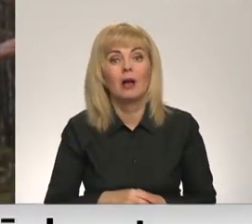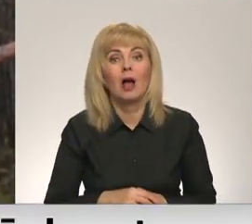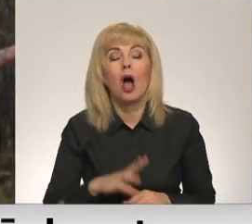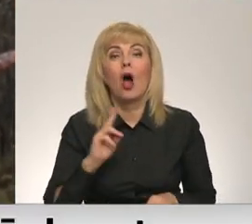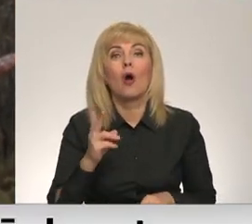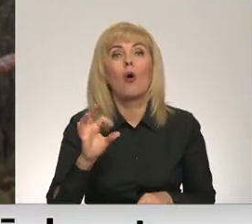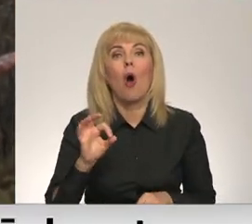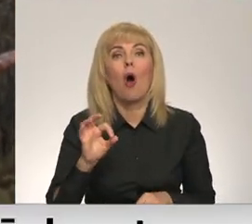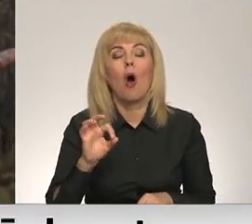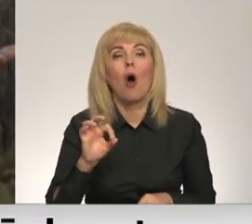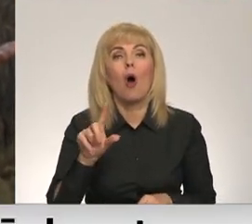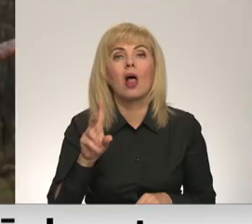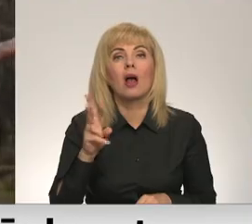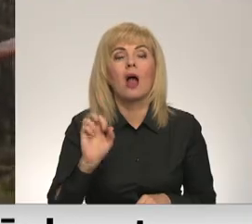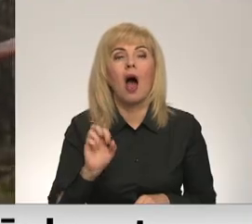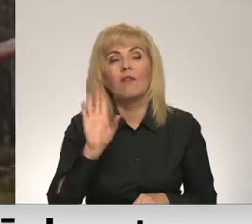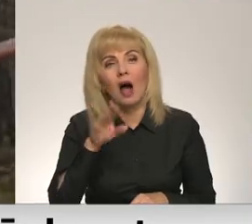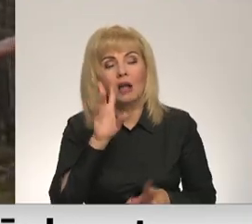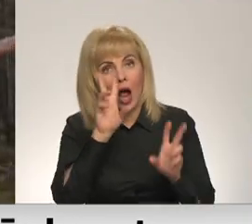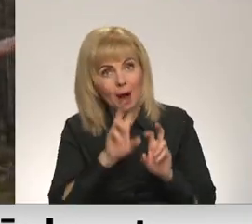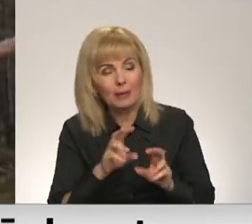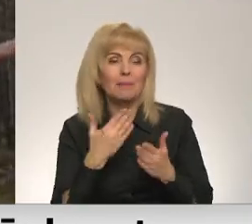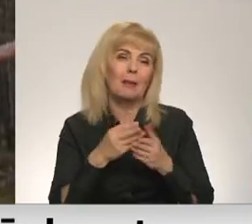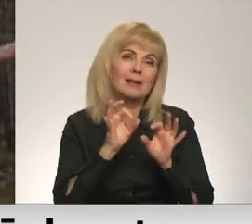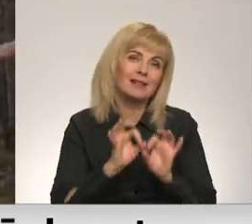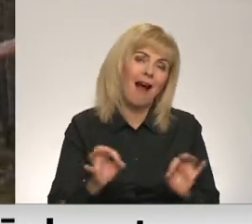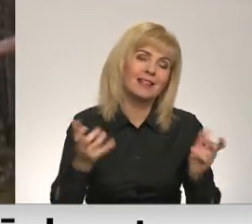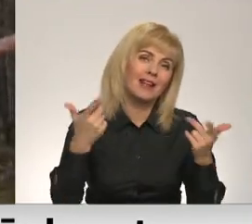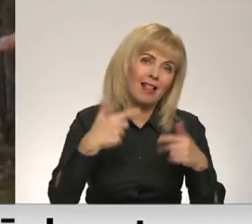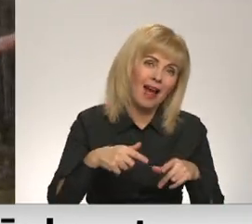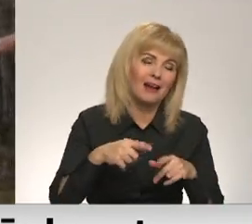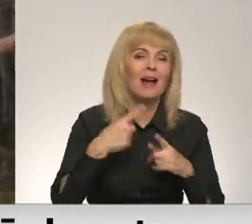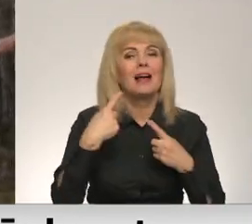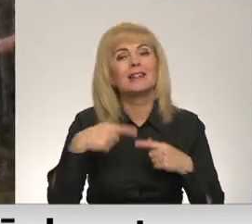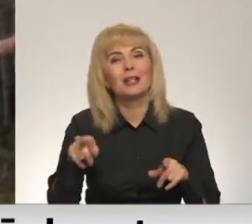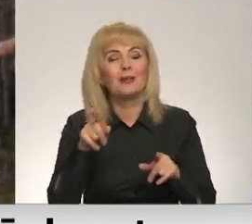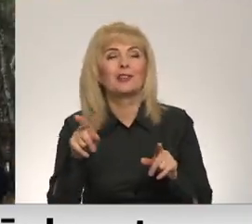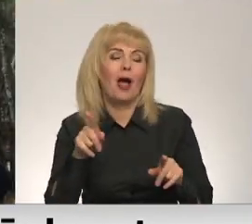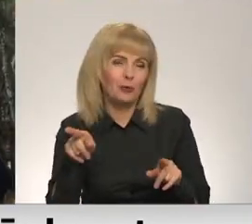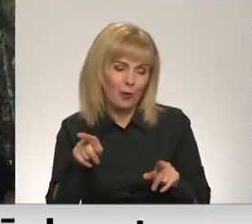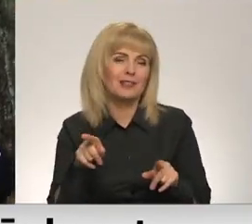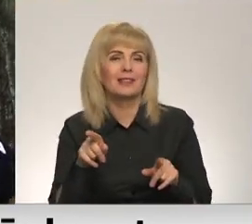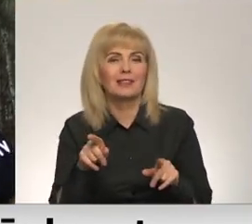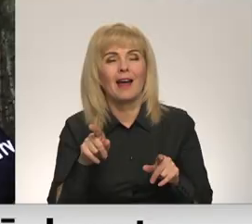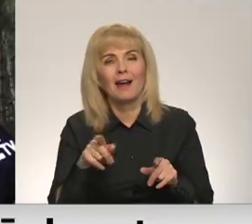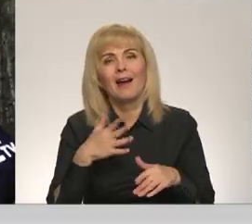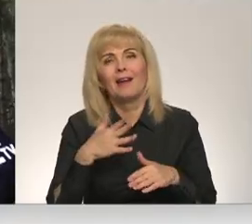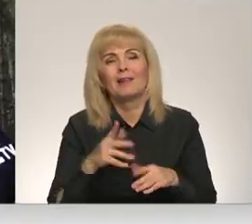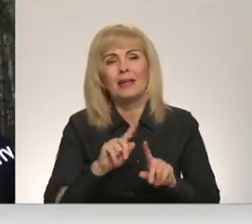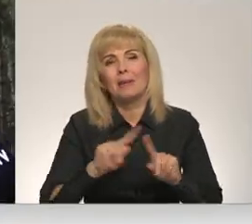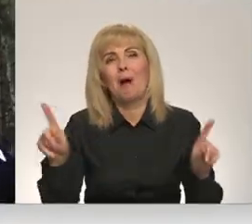Kolku jau vispār var apmeklēt tikai vai nu ļoti skaistā laikā, vai arī kādās ekstremālākos apstākļos. Nu, tagad briesmīgi